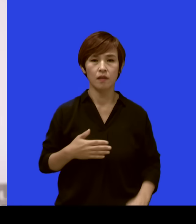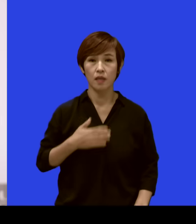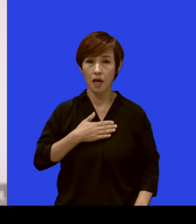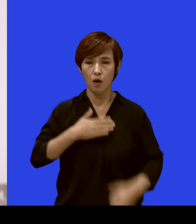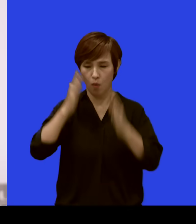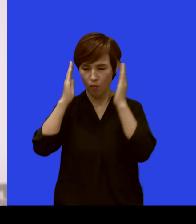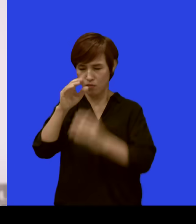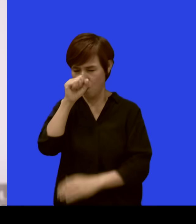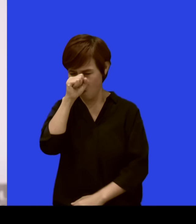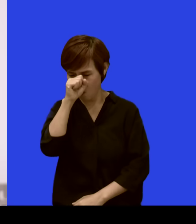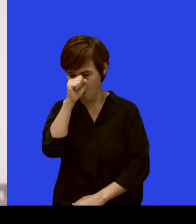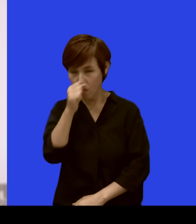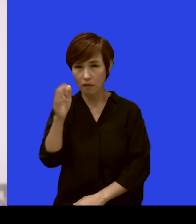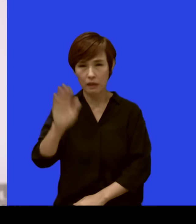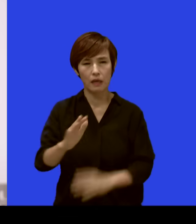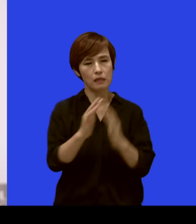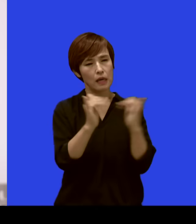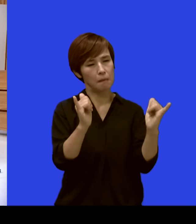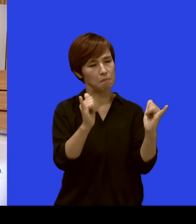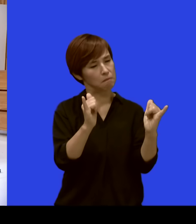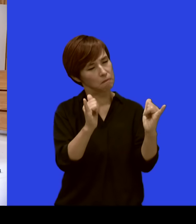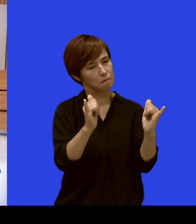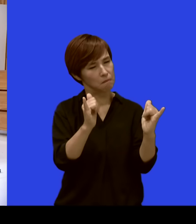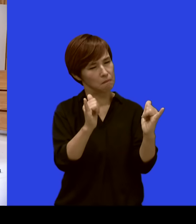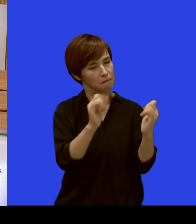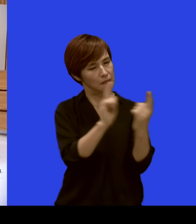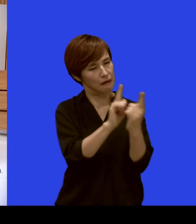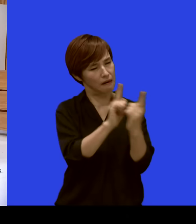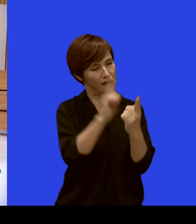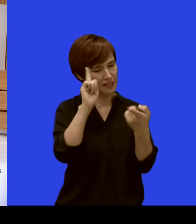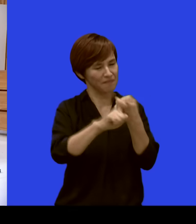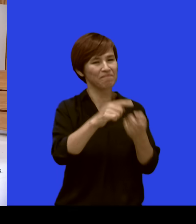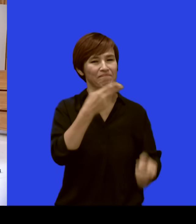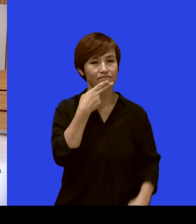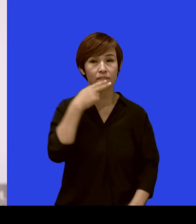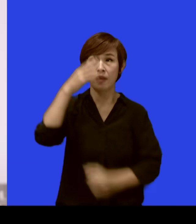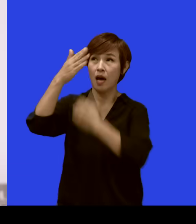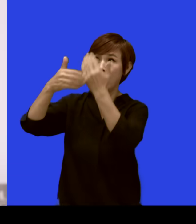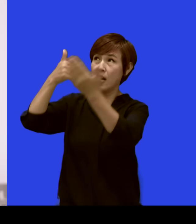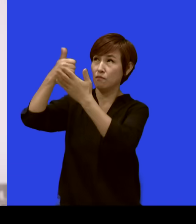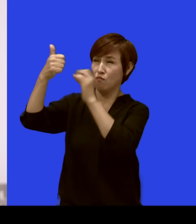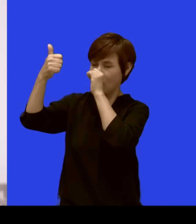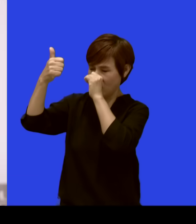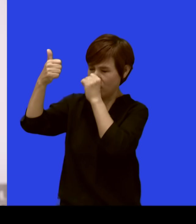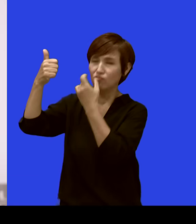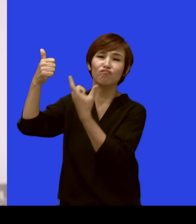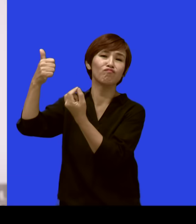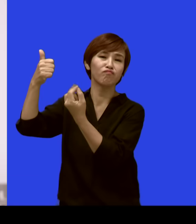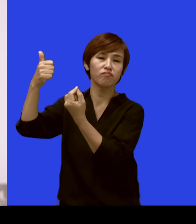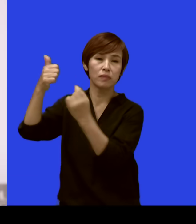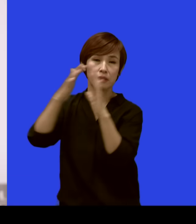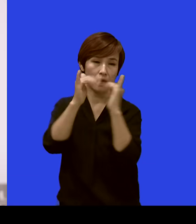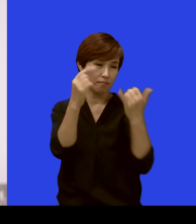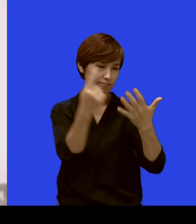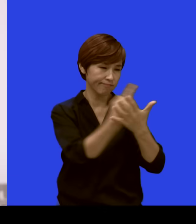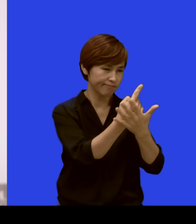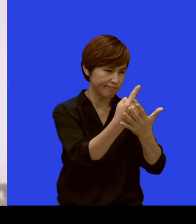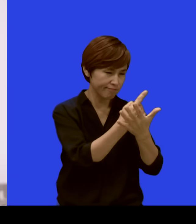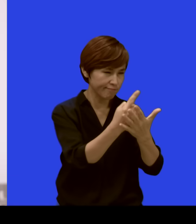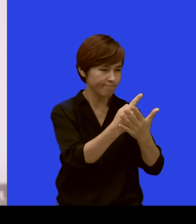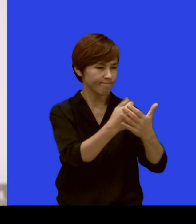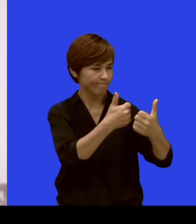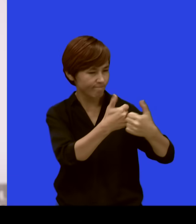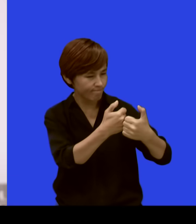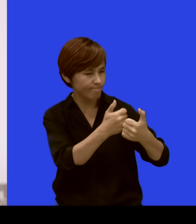좋아하는데 예. 사람에게 별로 관심이 없다는 걸 알았어요. 아. 하나님은 좋아하는데 사람들하고 그 타인에